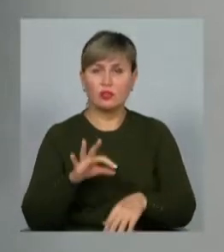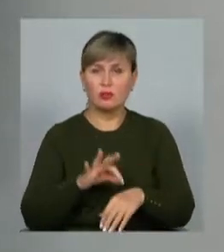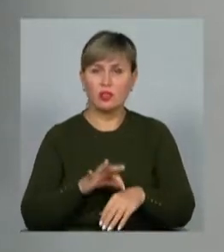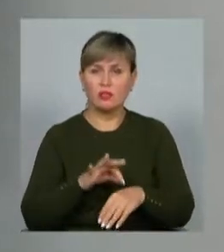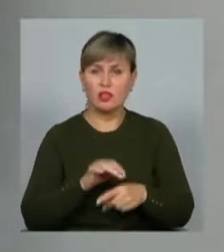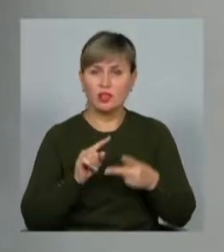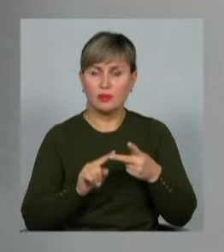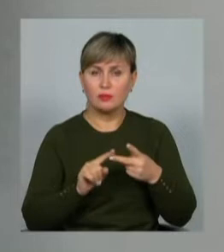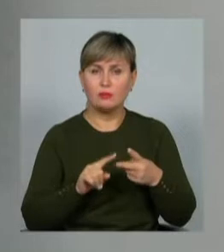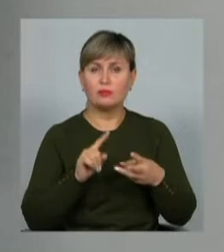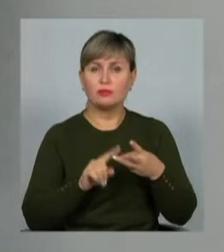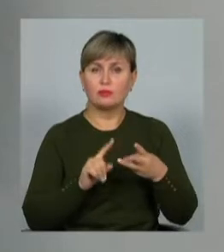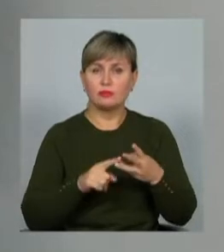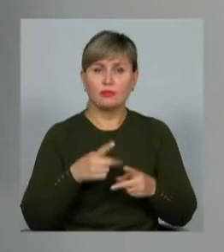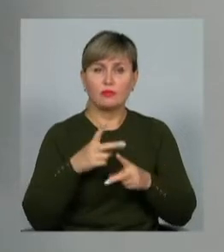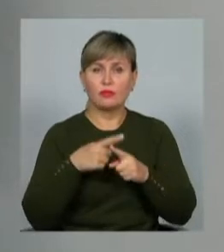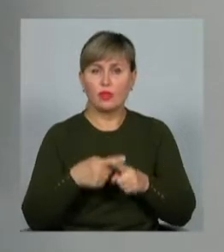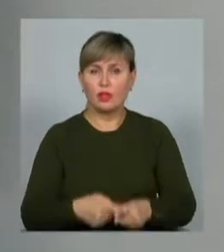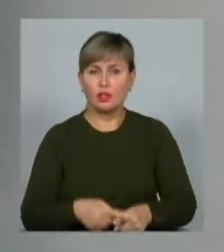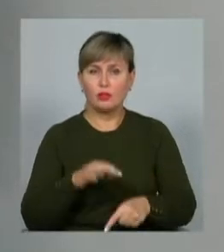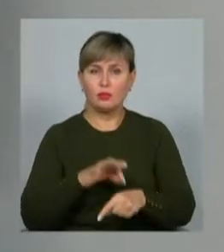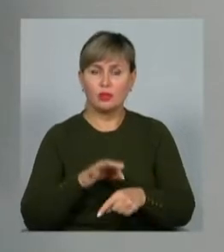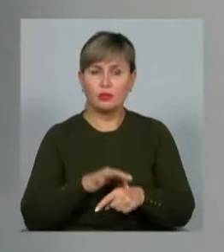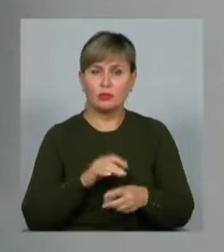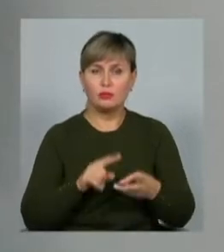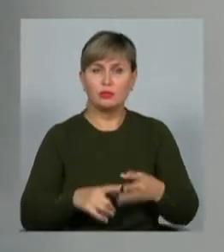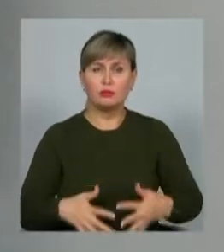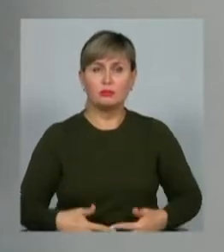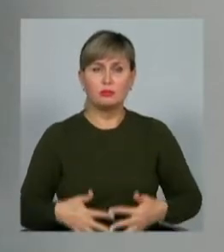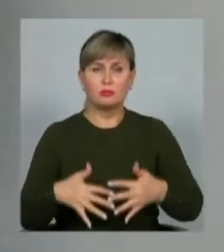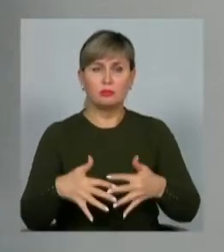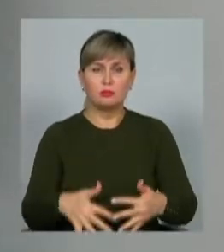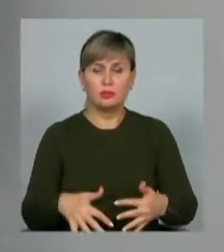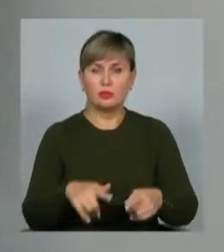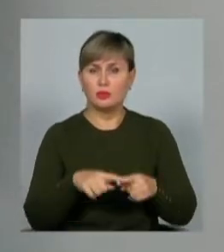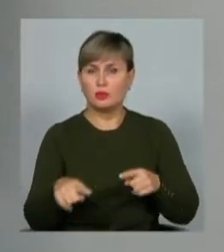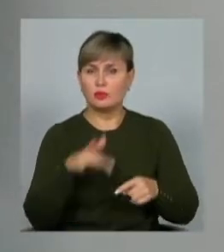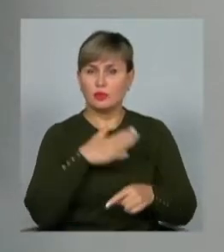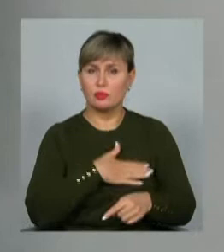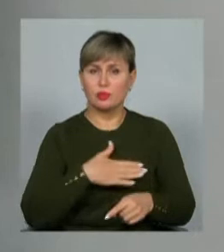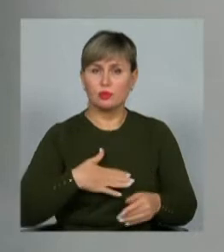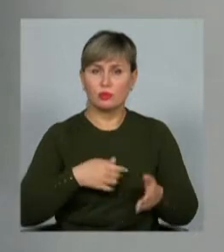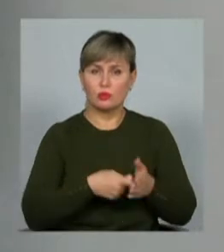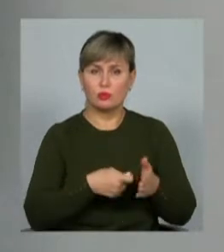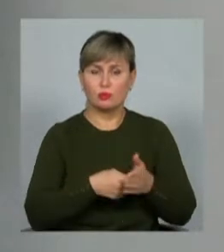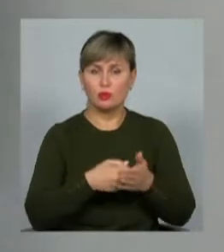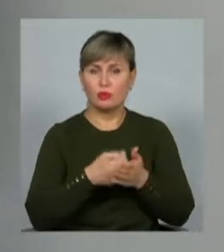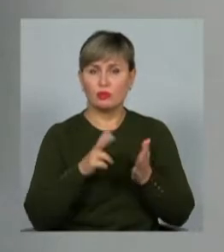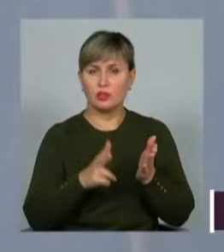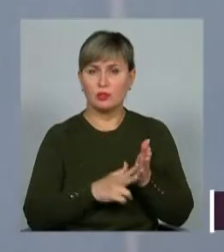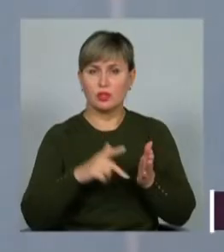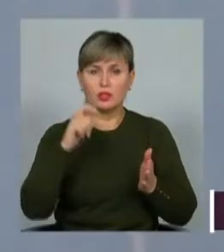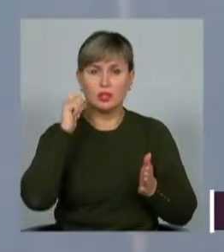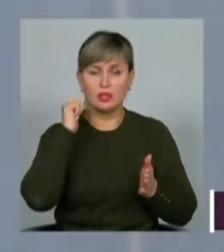заболевания, обострение хронических заболеваний, беременность и период грудного вскармливания, возраст до 18